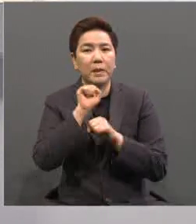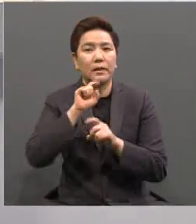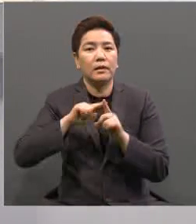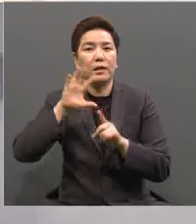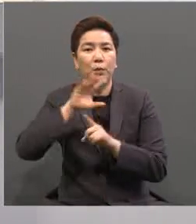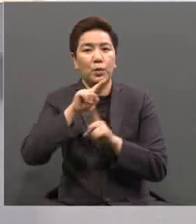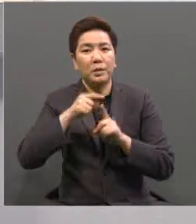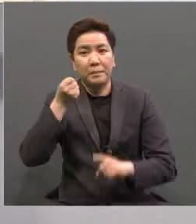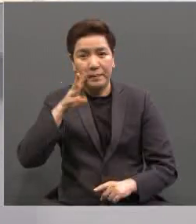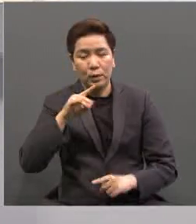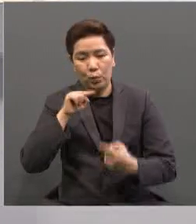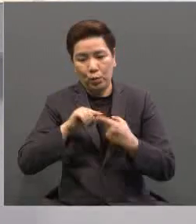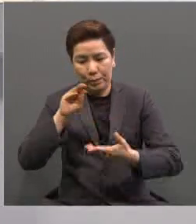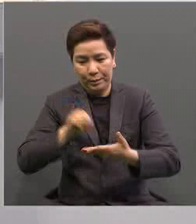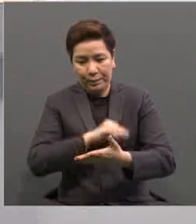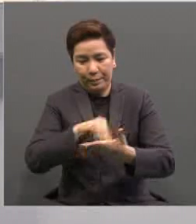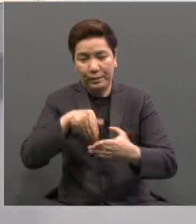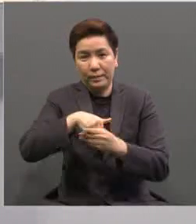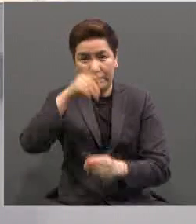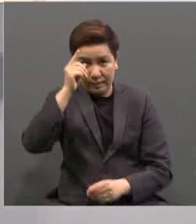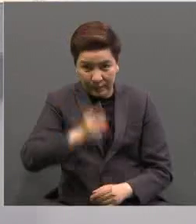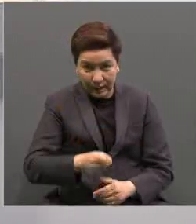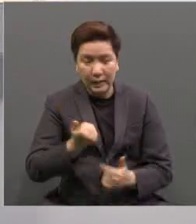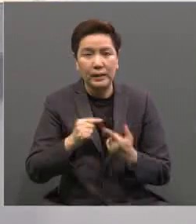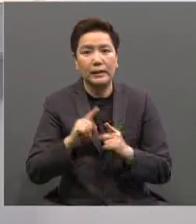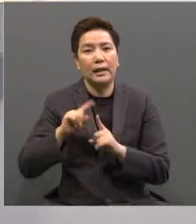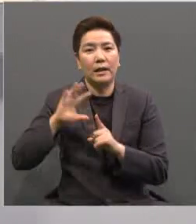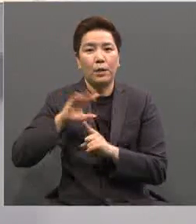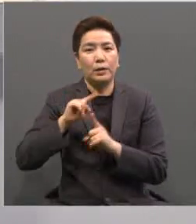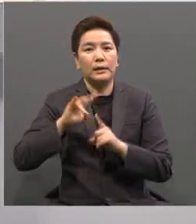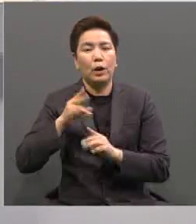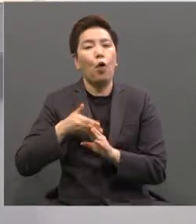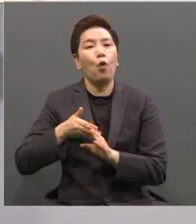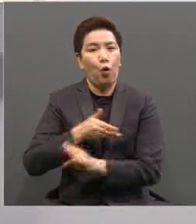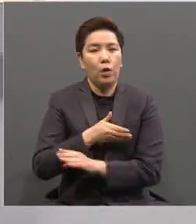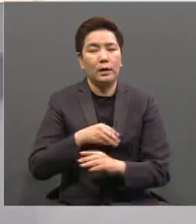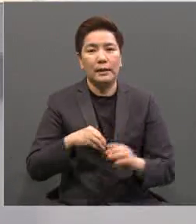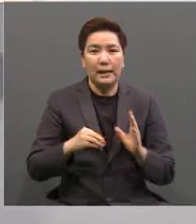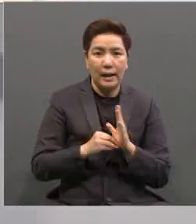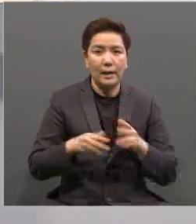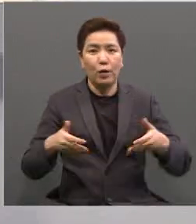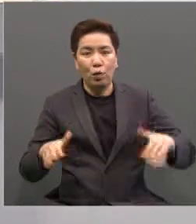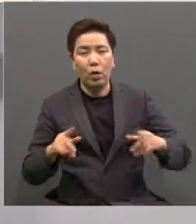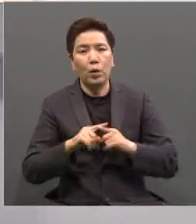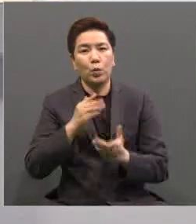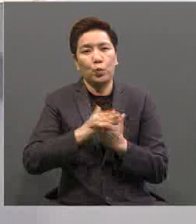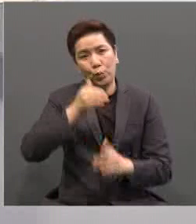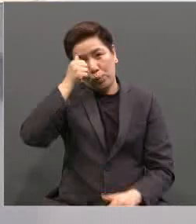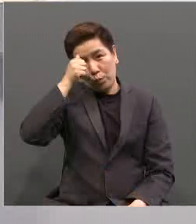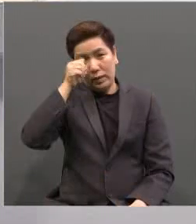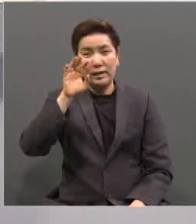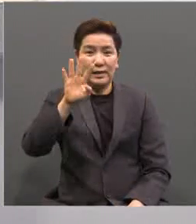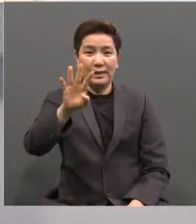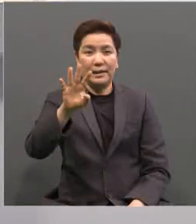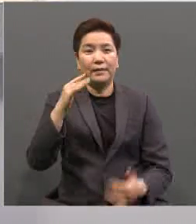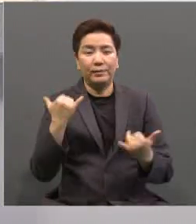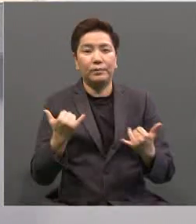พฤษภาคมเป็นวันเลือกตั้งจริงแล้วก็ 7พฤษภาคมก็เป็นการเลือกตั้งล่วงหน้าทั้งในเขตนอกเขตแล้วก็วันหยุดยาวถึง 4วันด้วยนะคะ